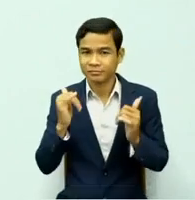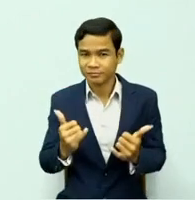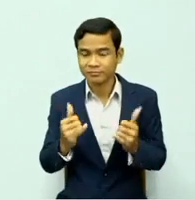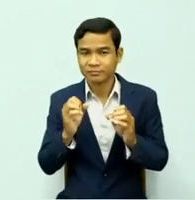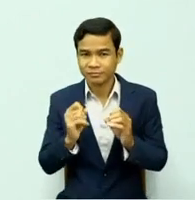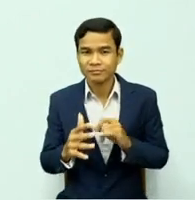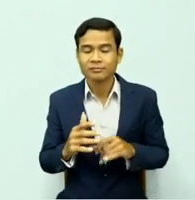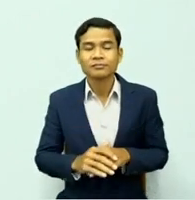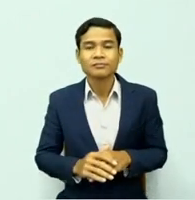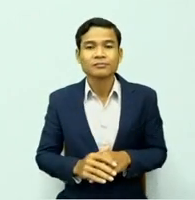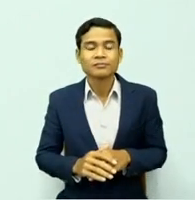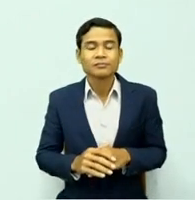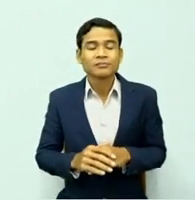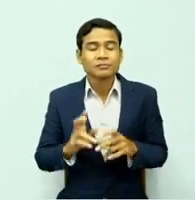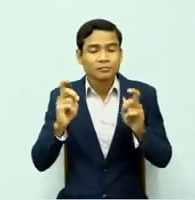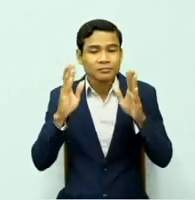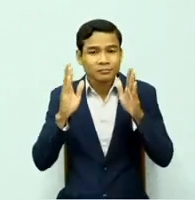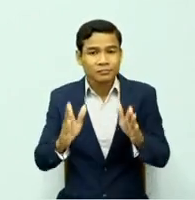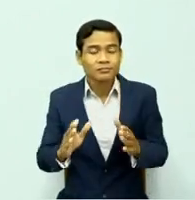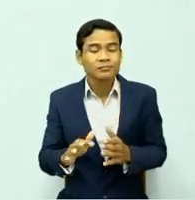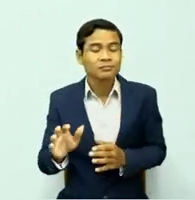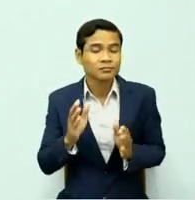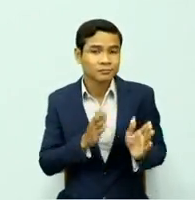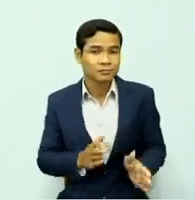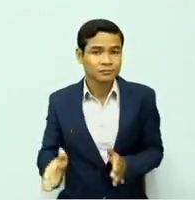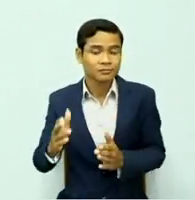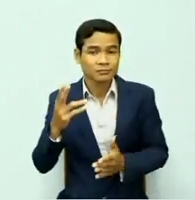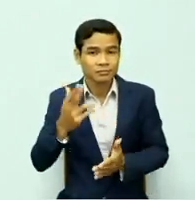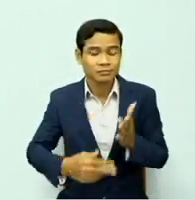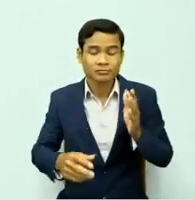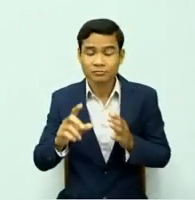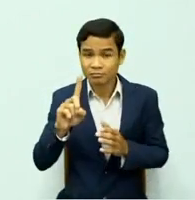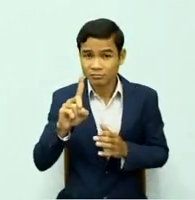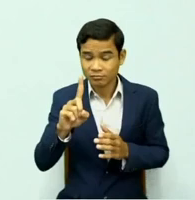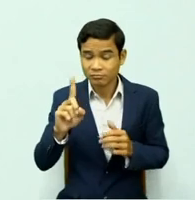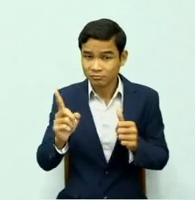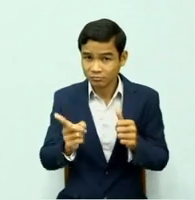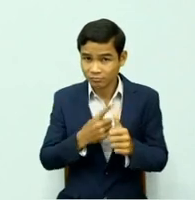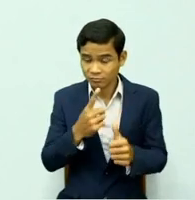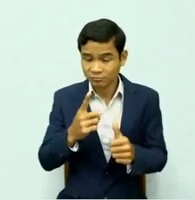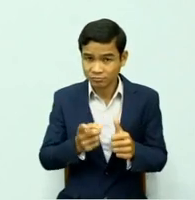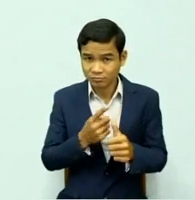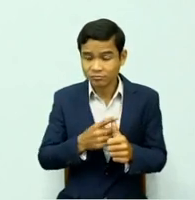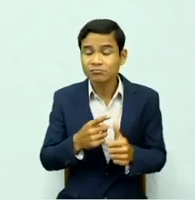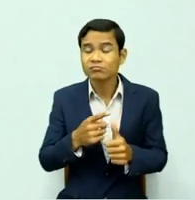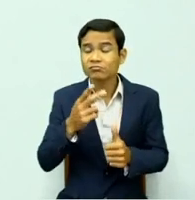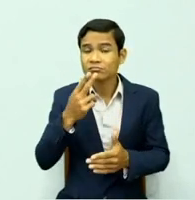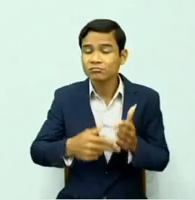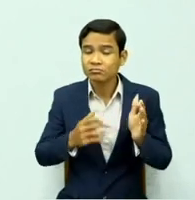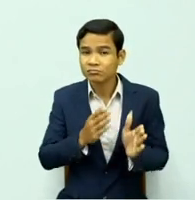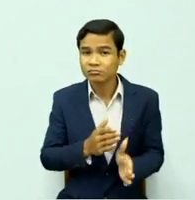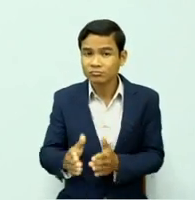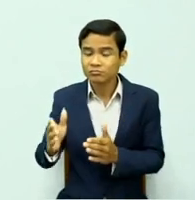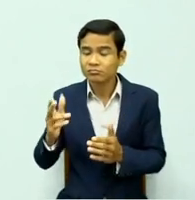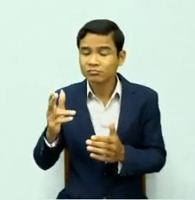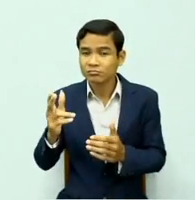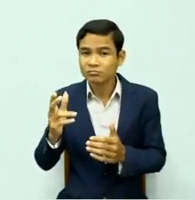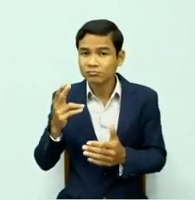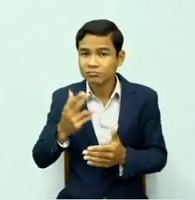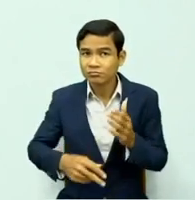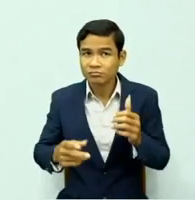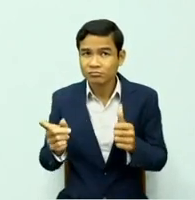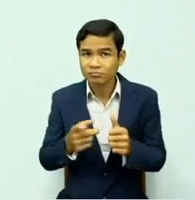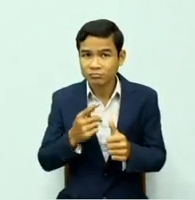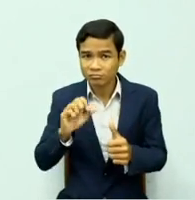ចាប់ផ្ដើមមើលតោះតាអ្នកគ្រូនឹងរៀបអ្វីមួយទៀតមុនគេកូនចាកូនបានដឹងហើយថា